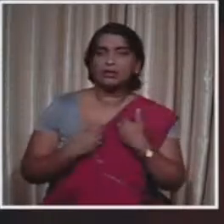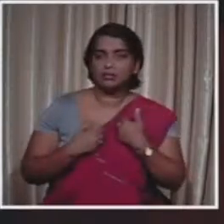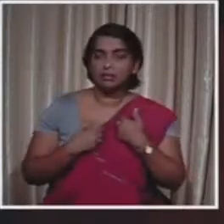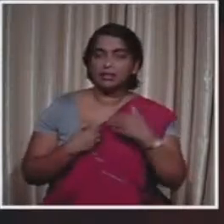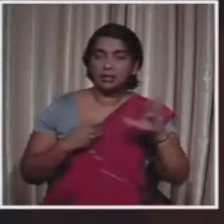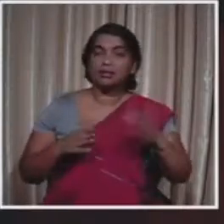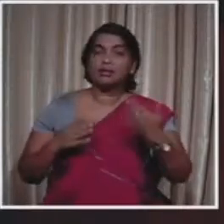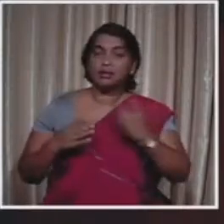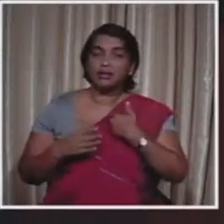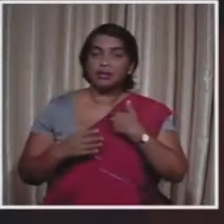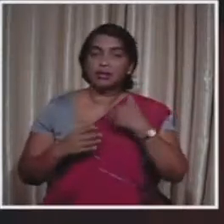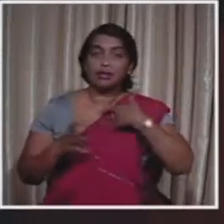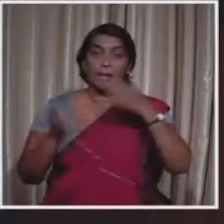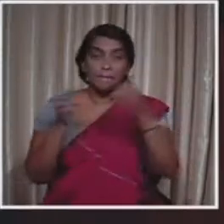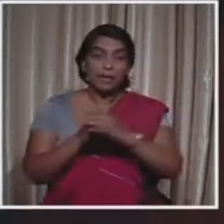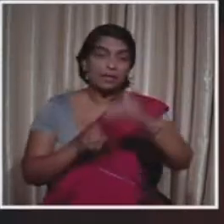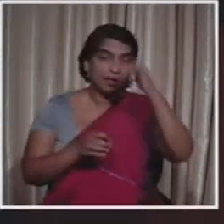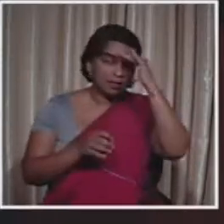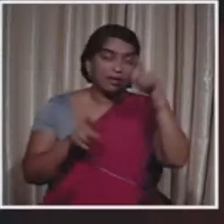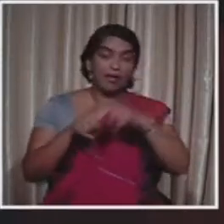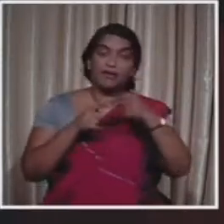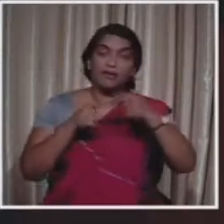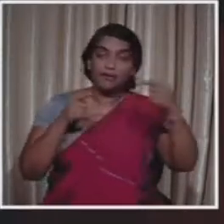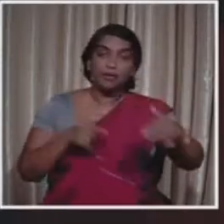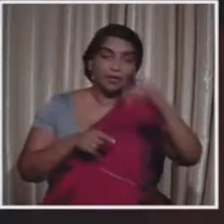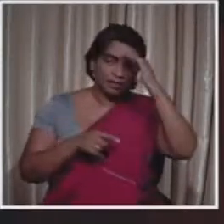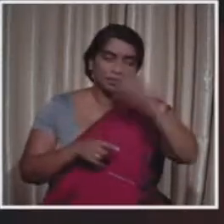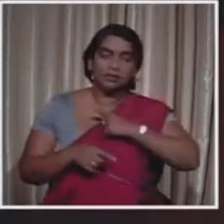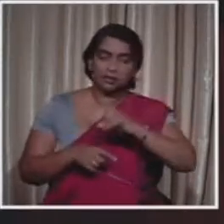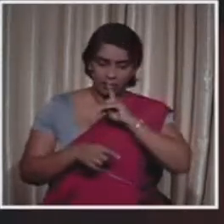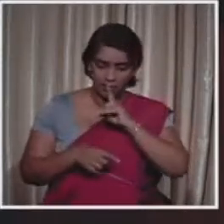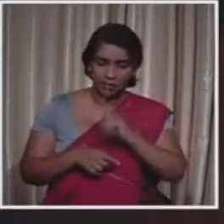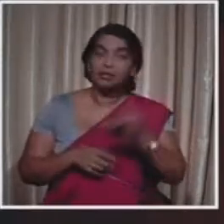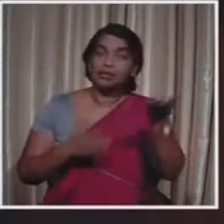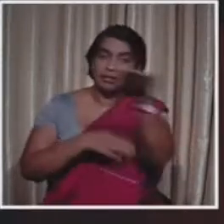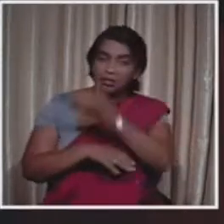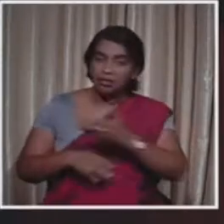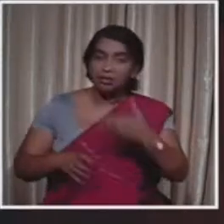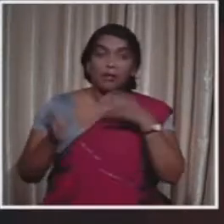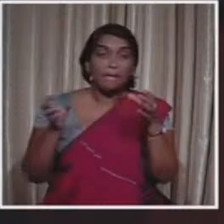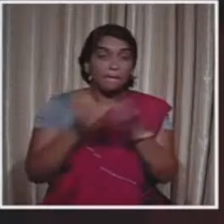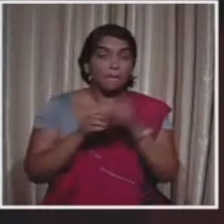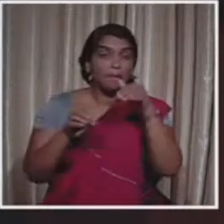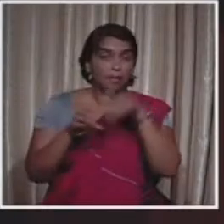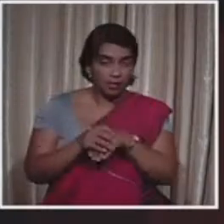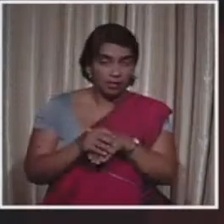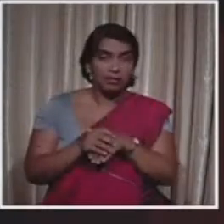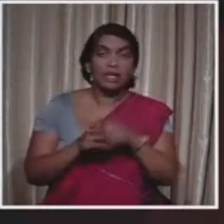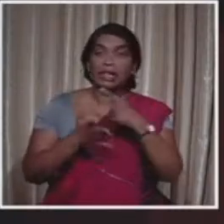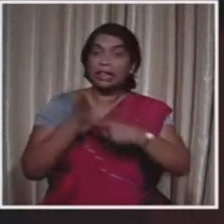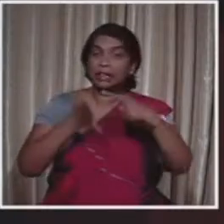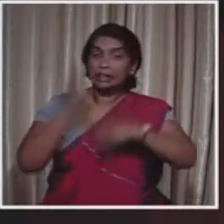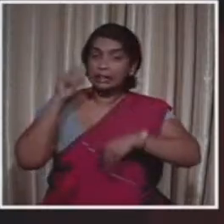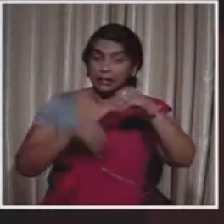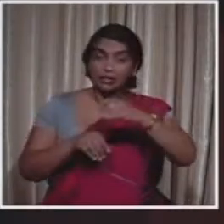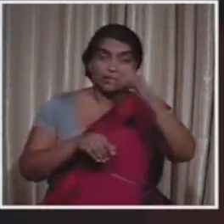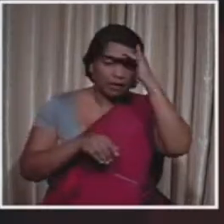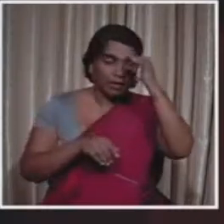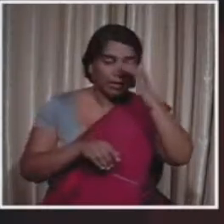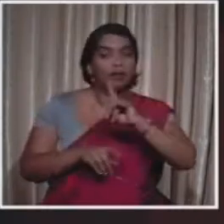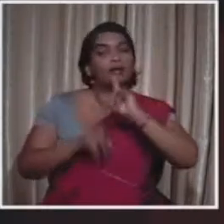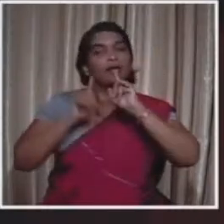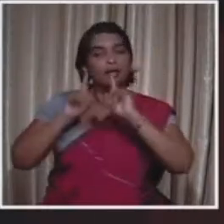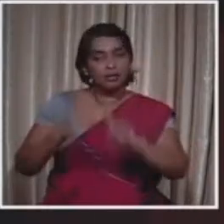ඔබ තමුන්නාසලා පක්ෂ නායක හැටියට විපක්ෂ නායක දෙවගේ අපි ඉල්ලීමක් කරනවා ඔබ තමුන්නාසලගේ පක්ෂයේ ඉන්න ඒ දේශපාලන පක්ෂවල නායකයන්ට මේක